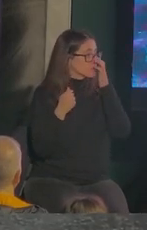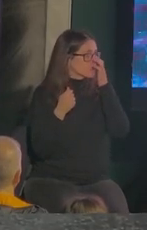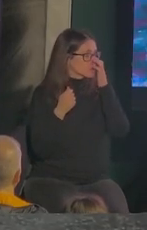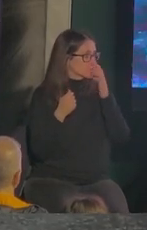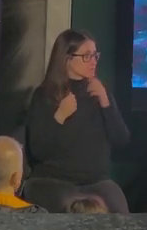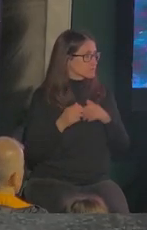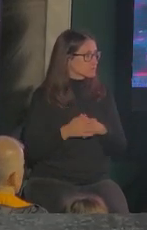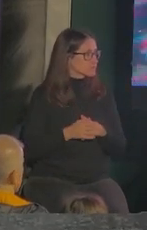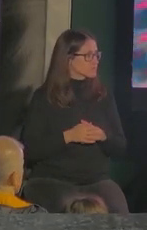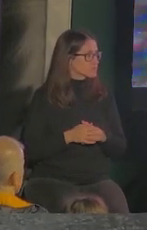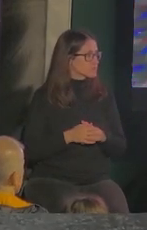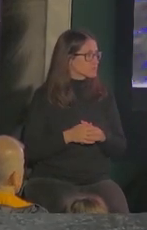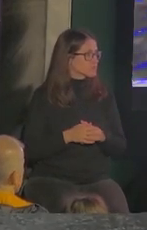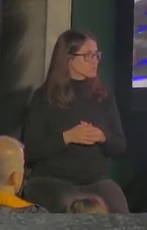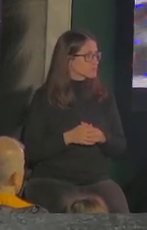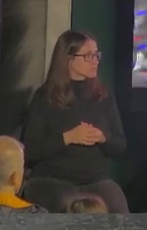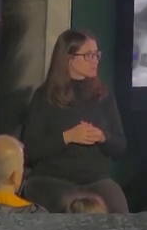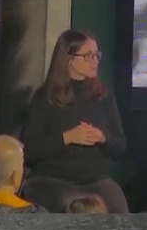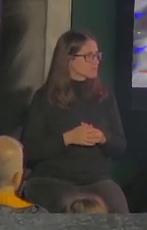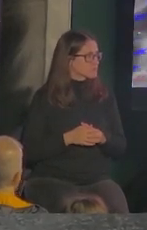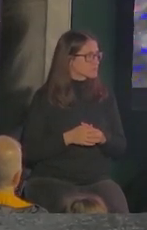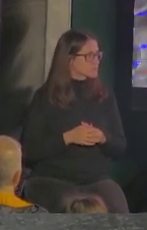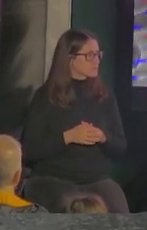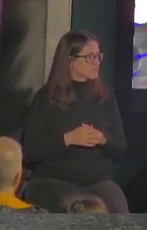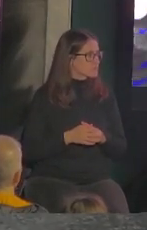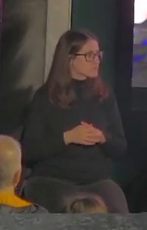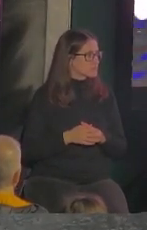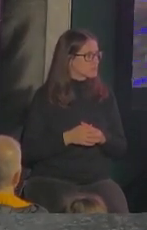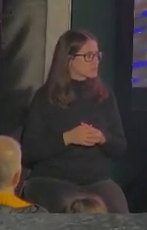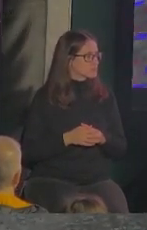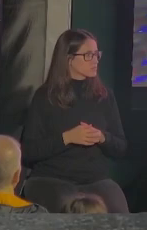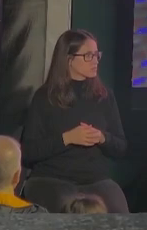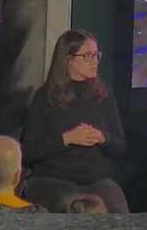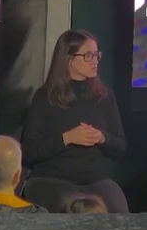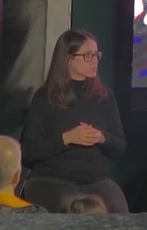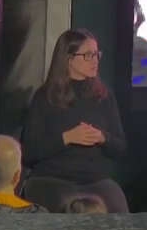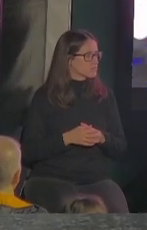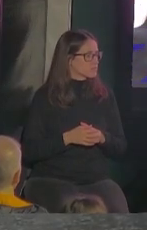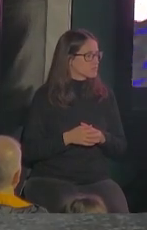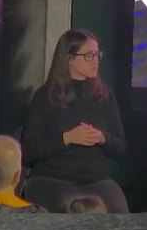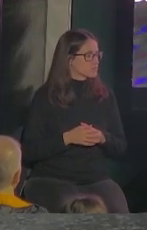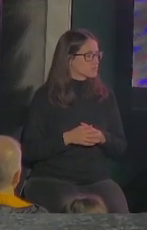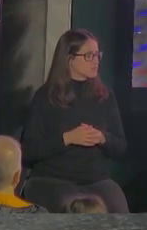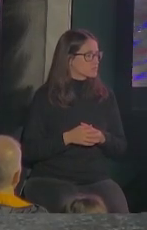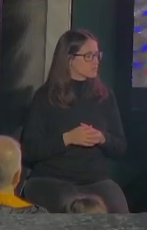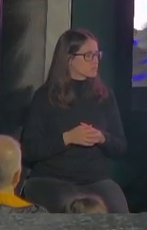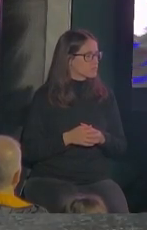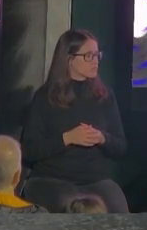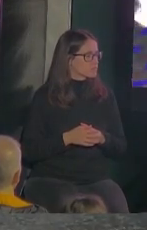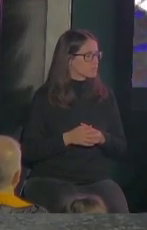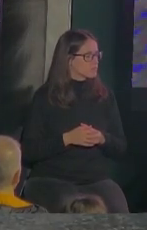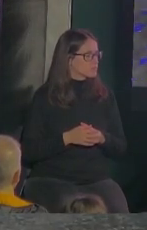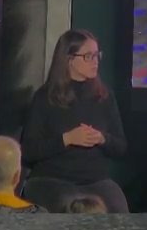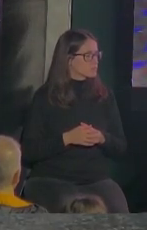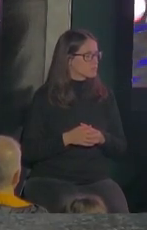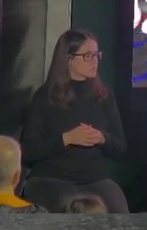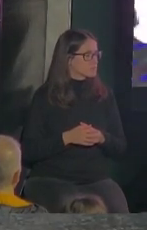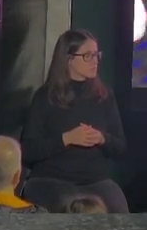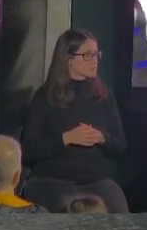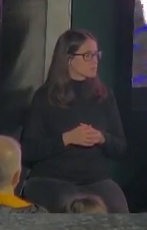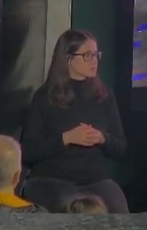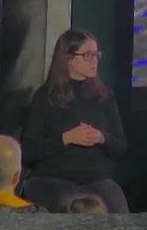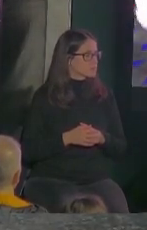l'espatulina, tu mateix, ho allises, no passa res. Ho